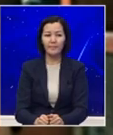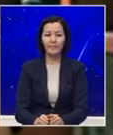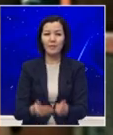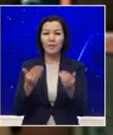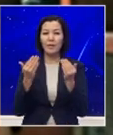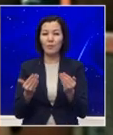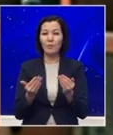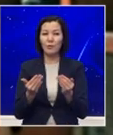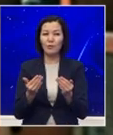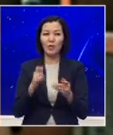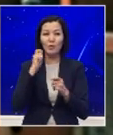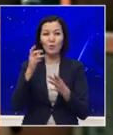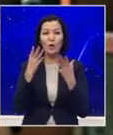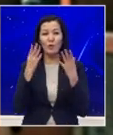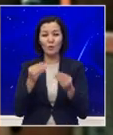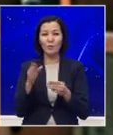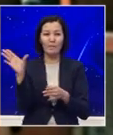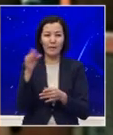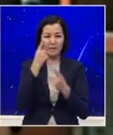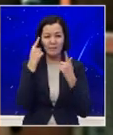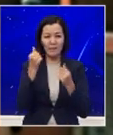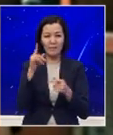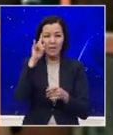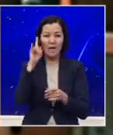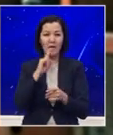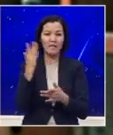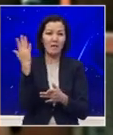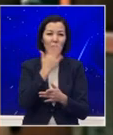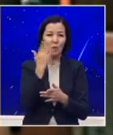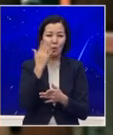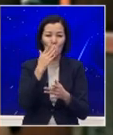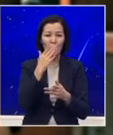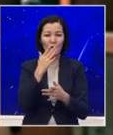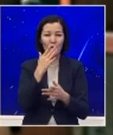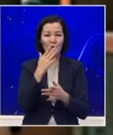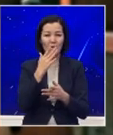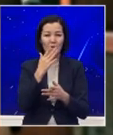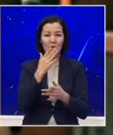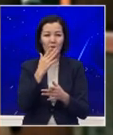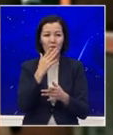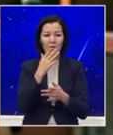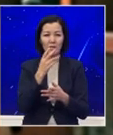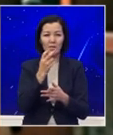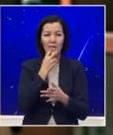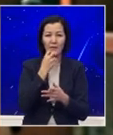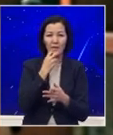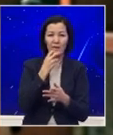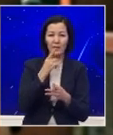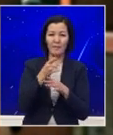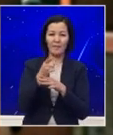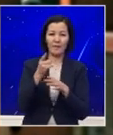Бүгін сенің туған күнің, мамаңның саған не келгенін көрсең. Міне, киіп